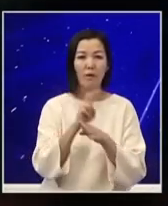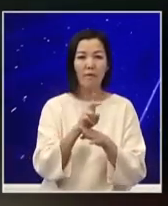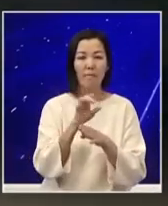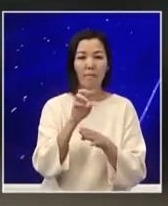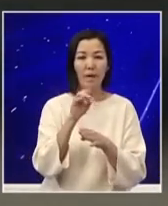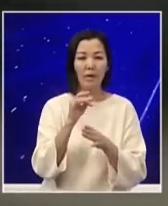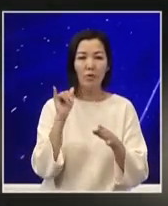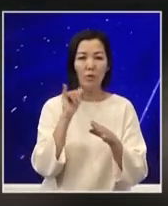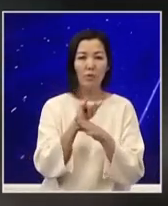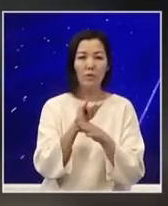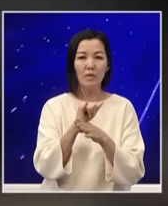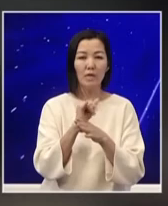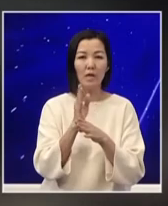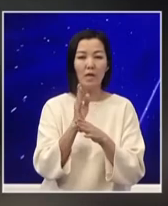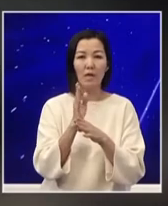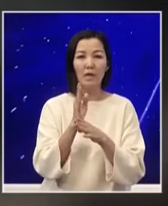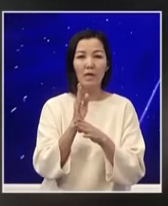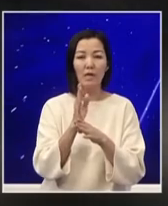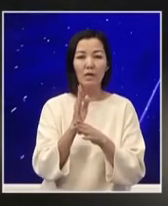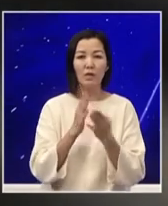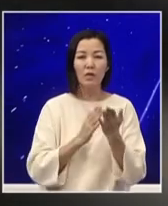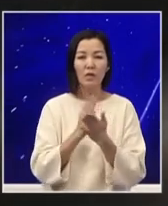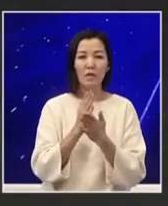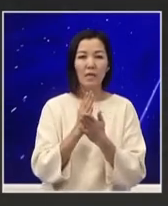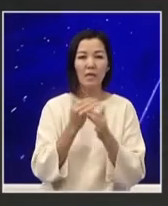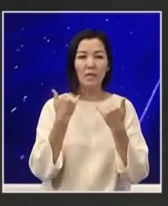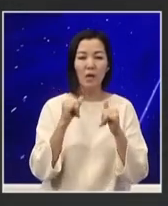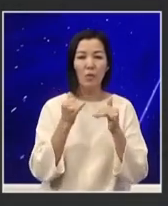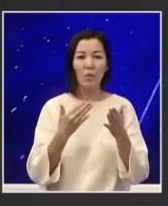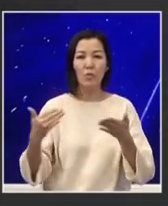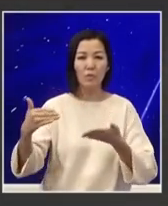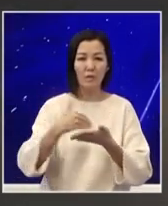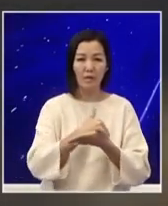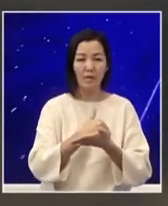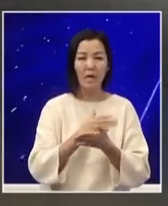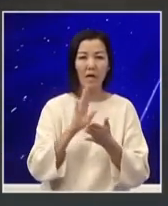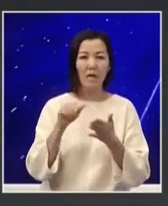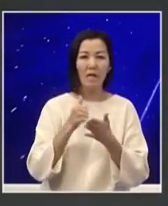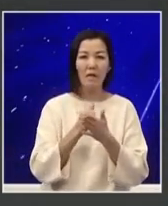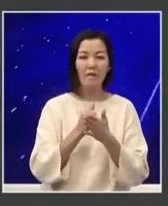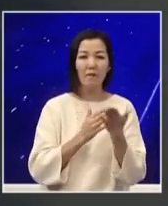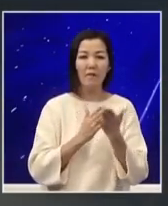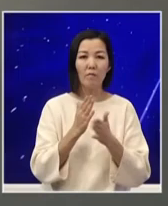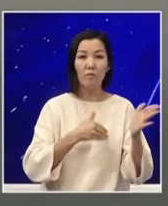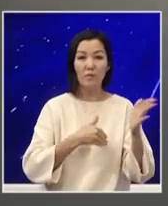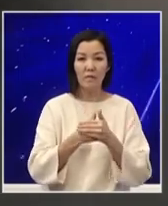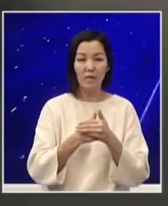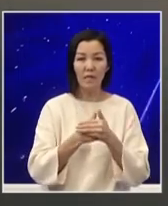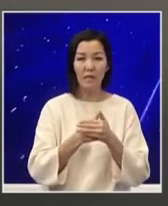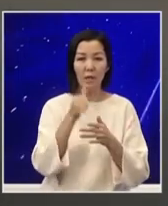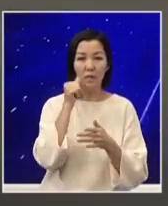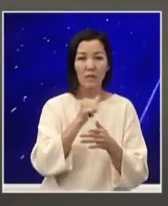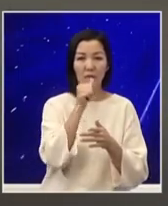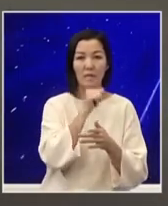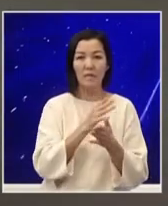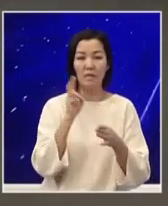бар, гости проходили через черный ход на кухню заведения. Главный вход для видимости был закрыт.